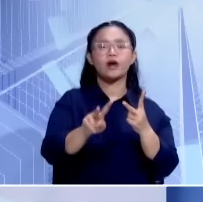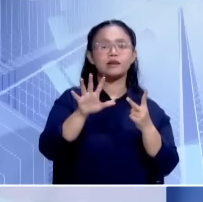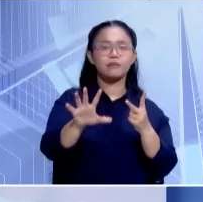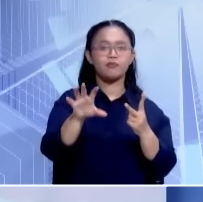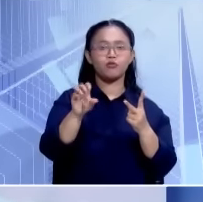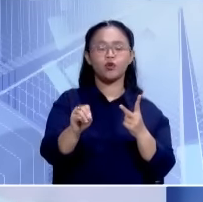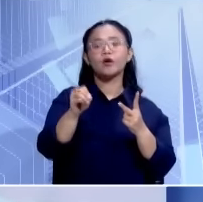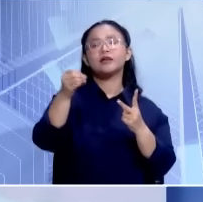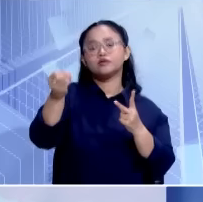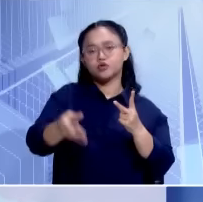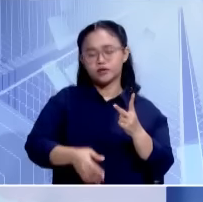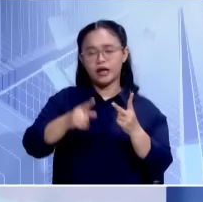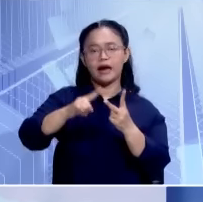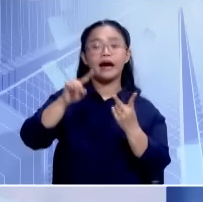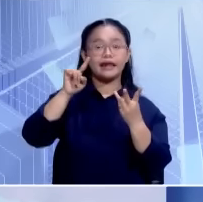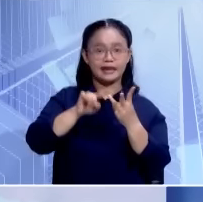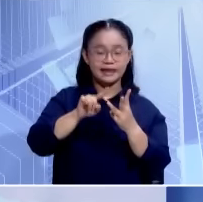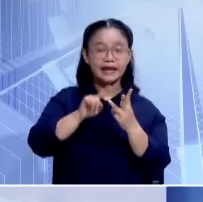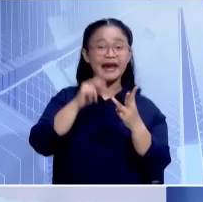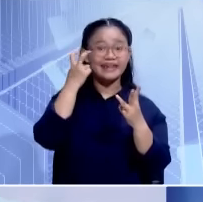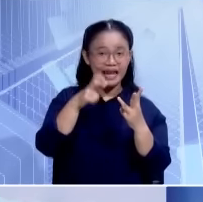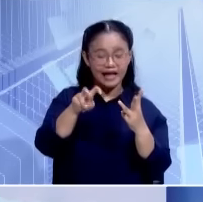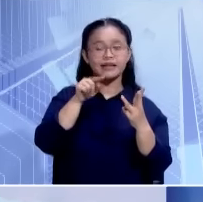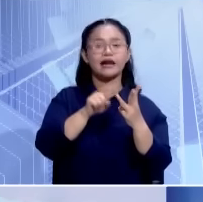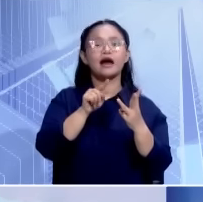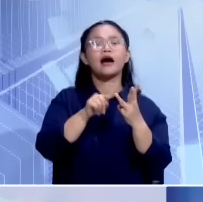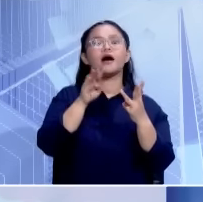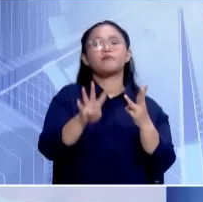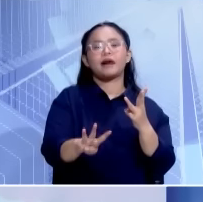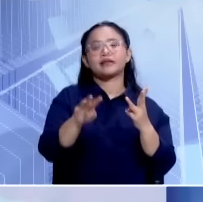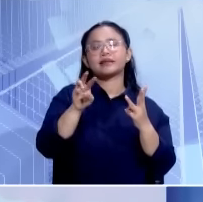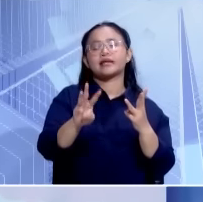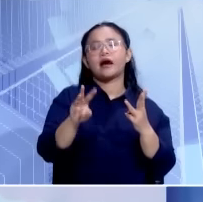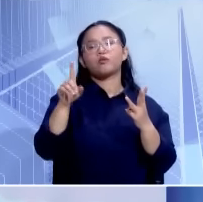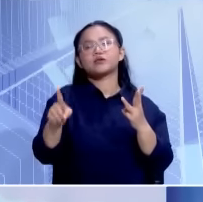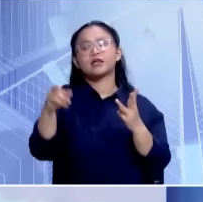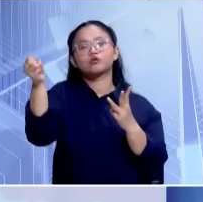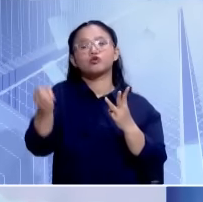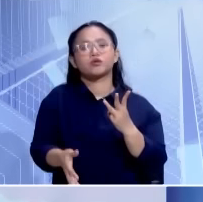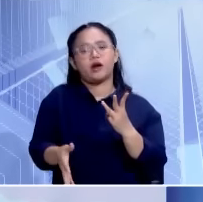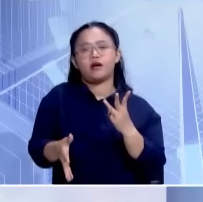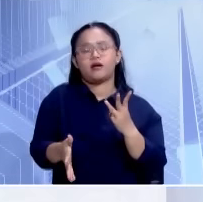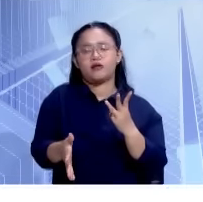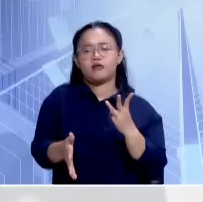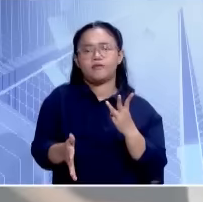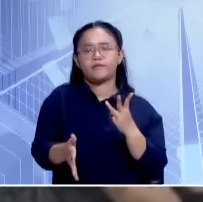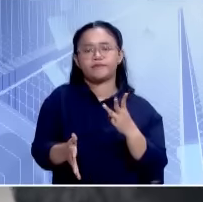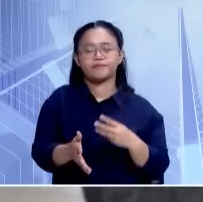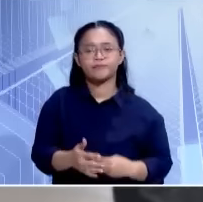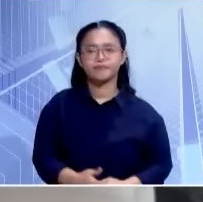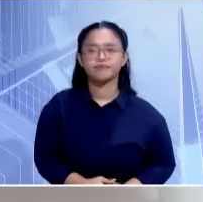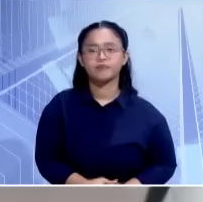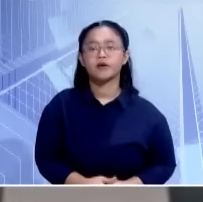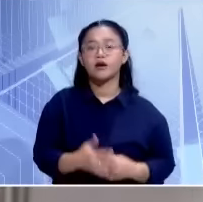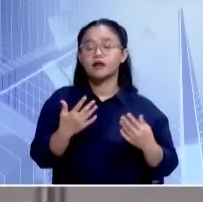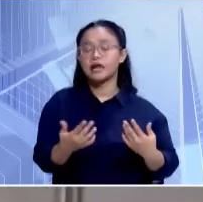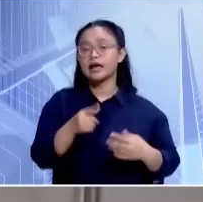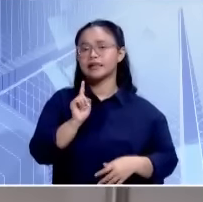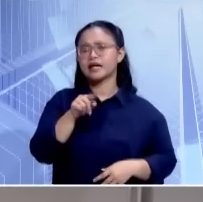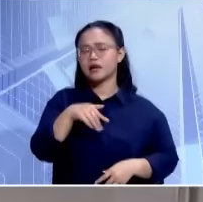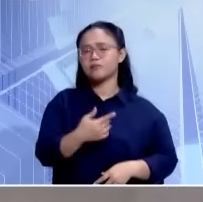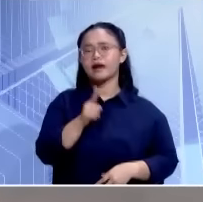juta, dan di apartemen milik Hakim Mangapul, 431 juta. Sebelumnya Ketua